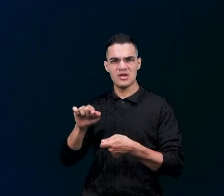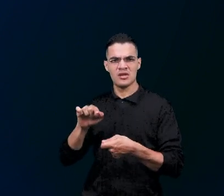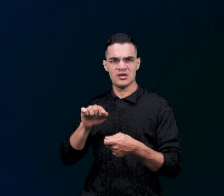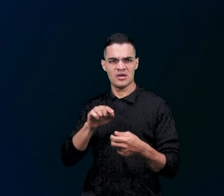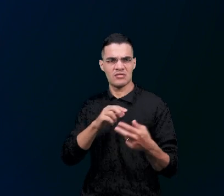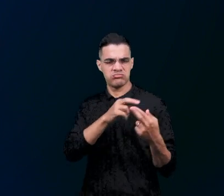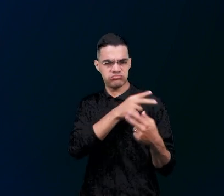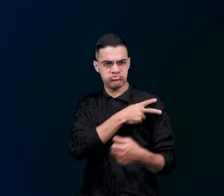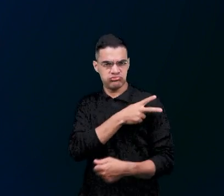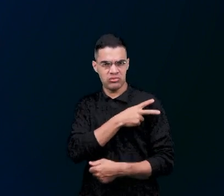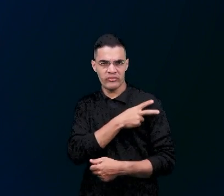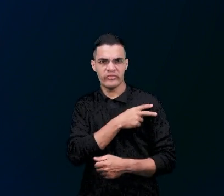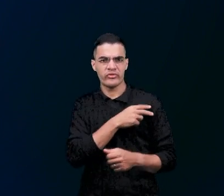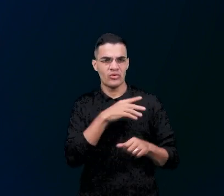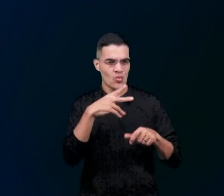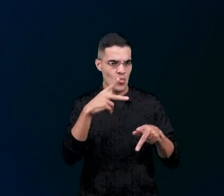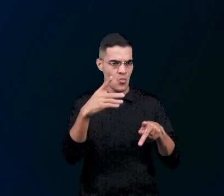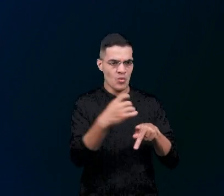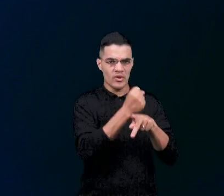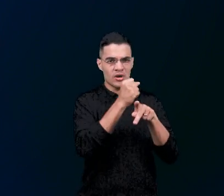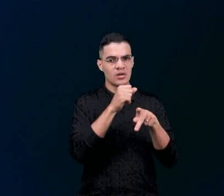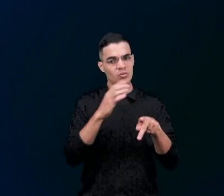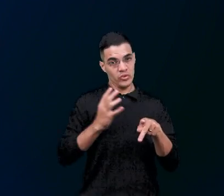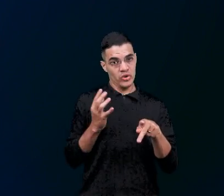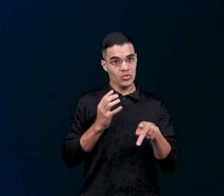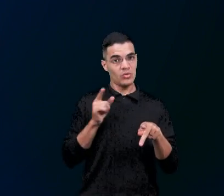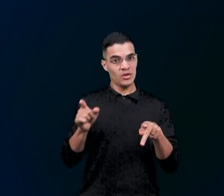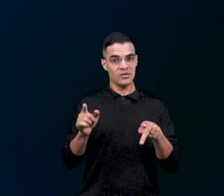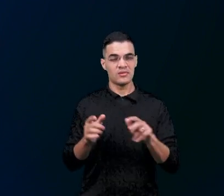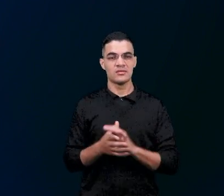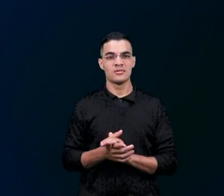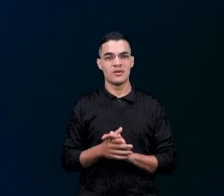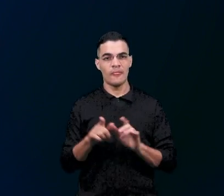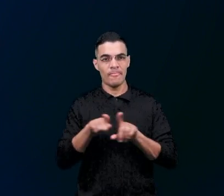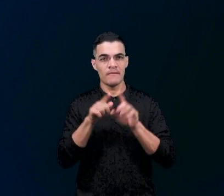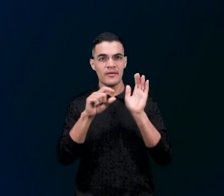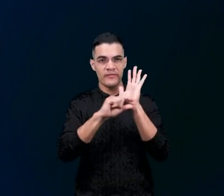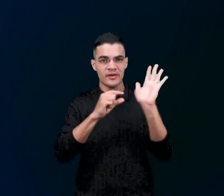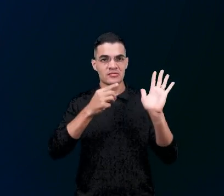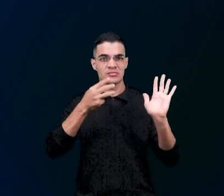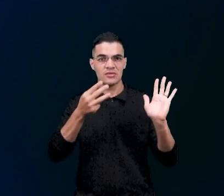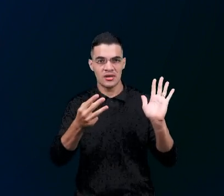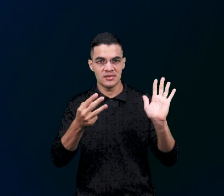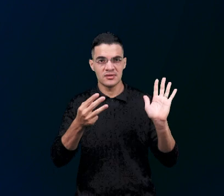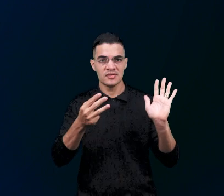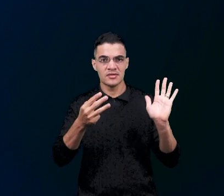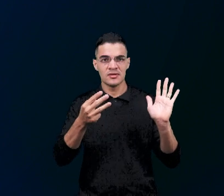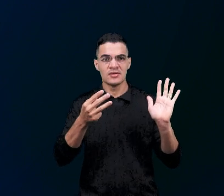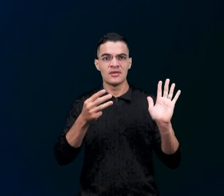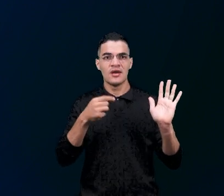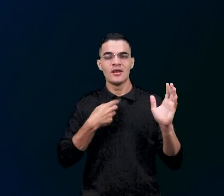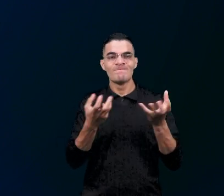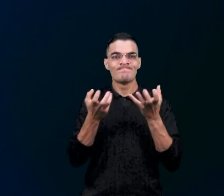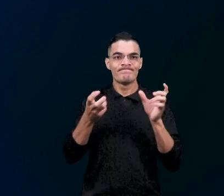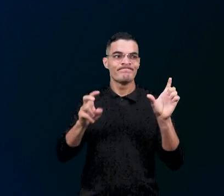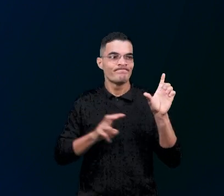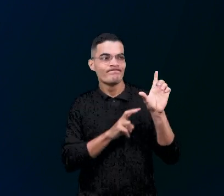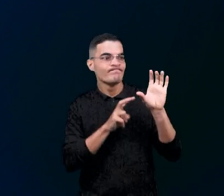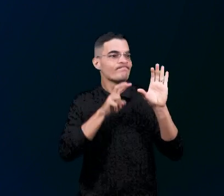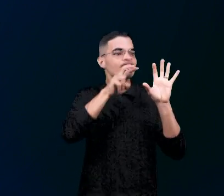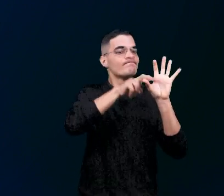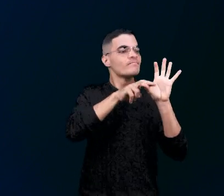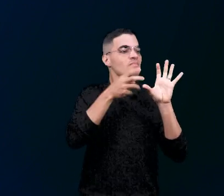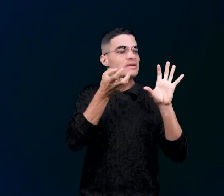des publicains, il était riche. Nous pouvons voir aussi dans le verset 3 qui dit il cherchait à voir qui était